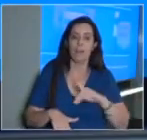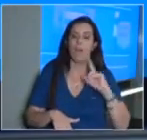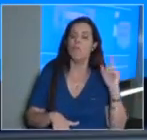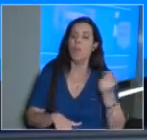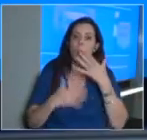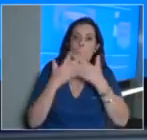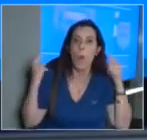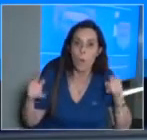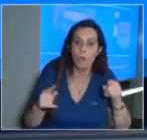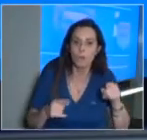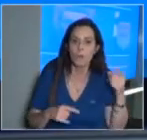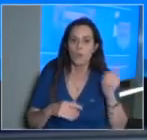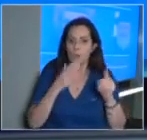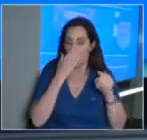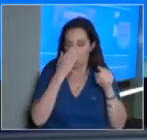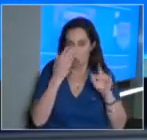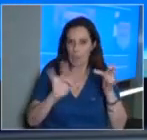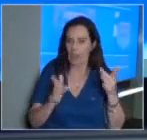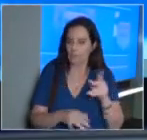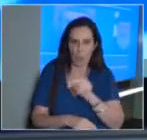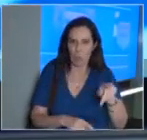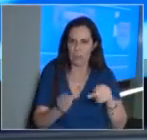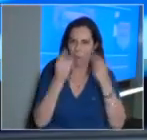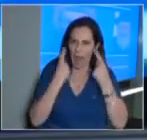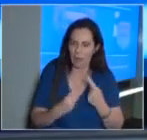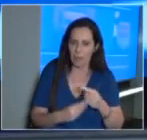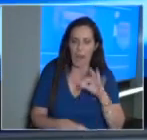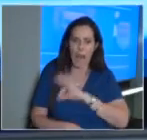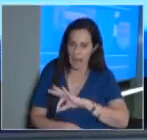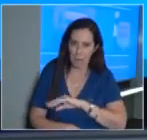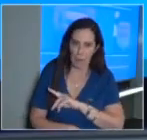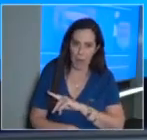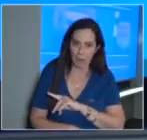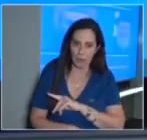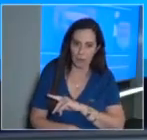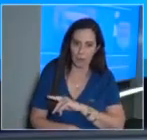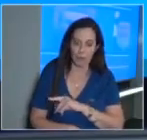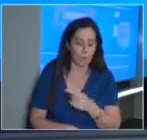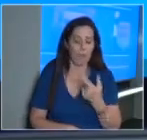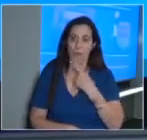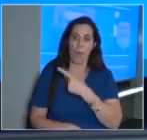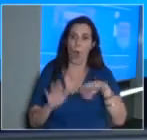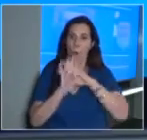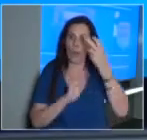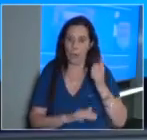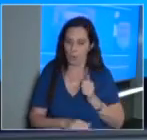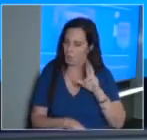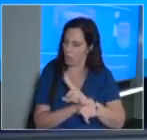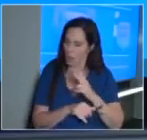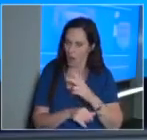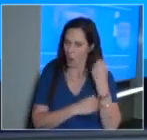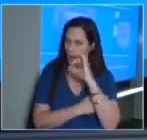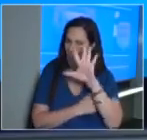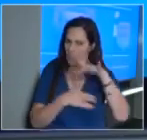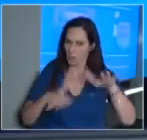בוחריו היה ברור שהוא לא הולך לריב על הסוגיה הזאת עם החרדים. ליברמן, שככה הרים את הדגל הזה, שימר את כוחו בסך הכל עם